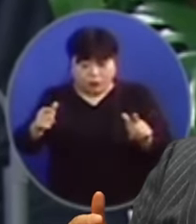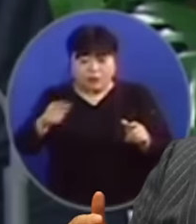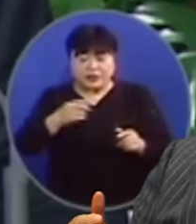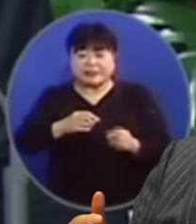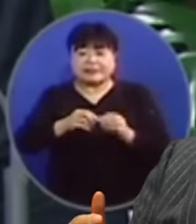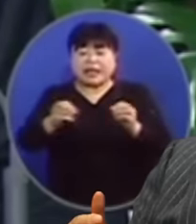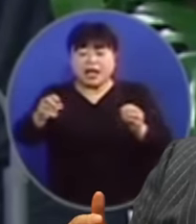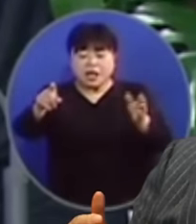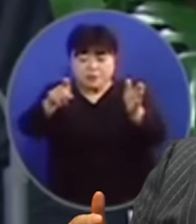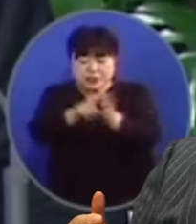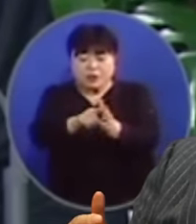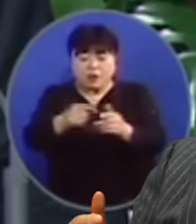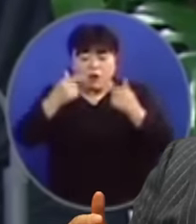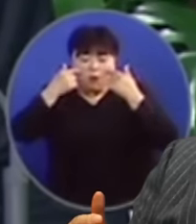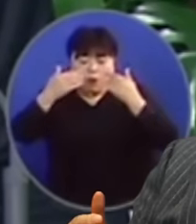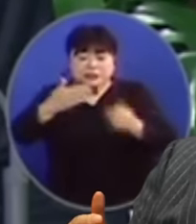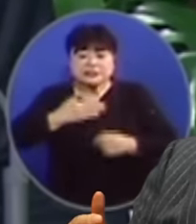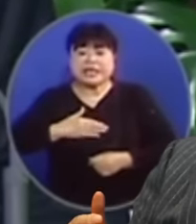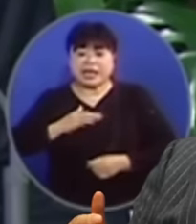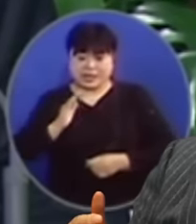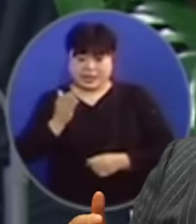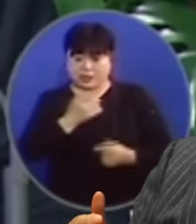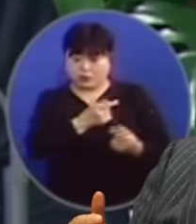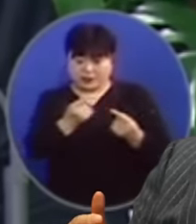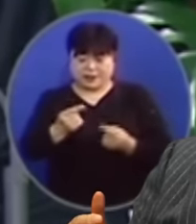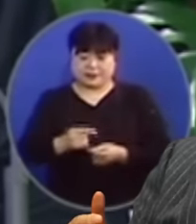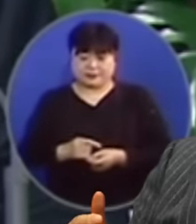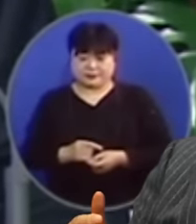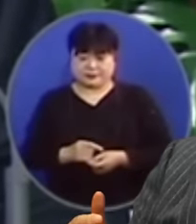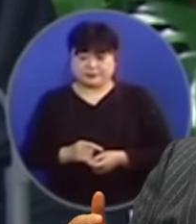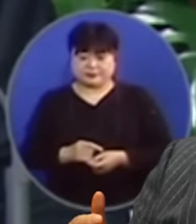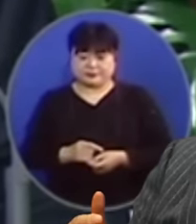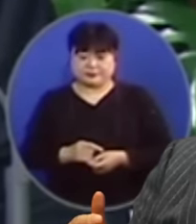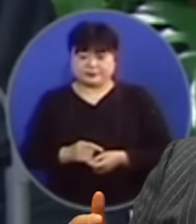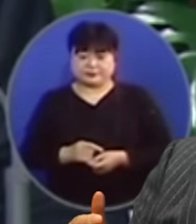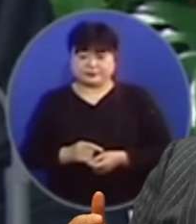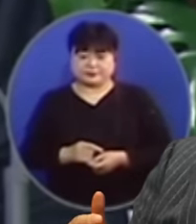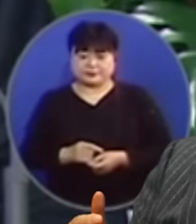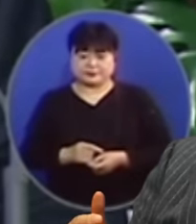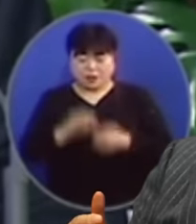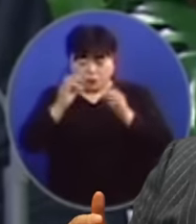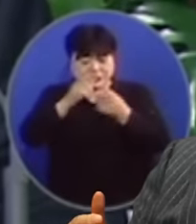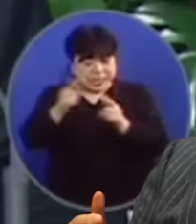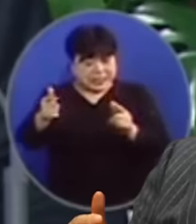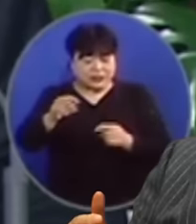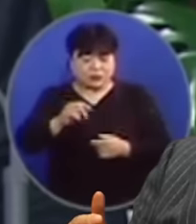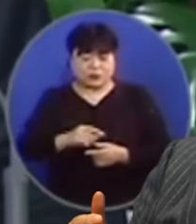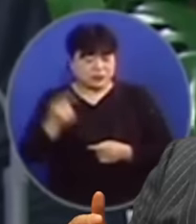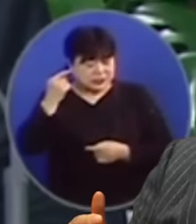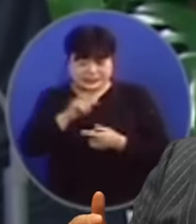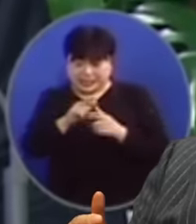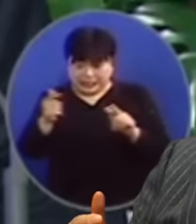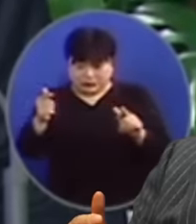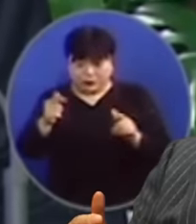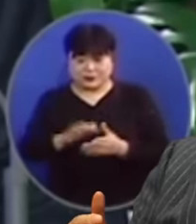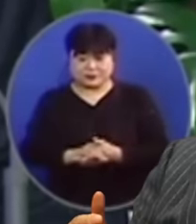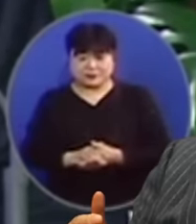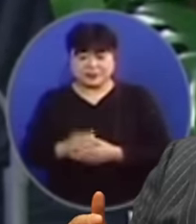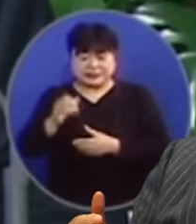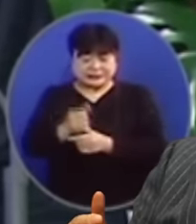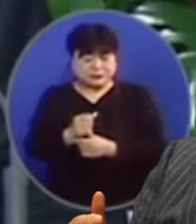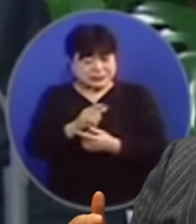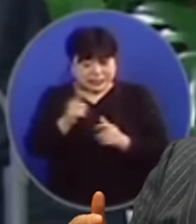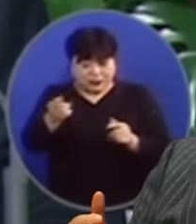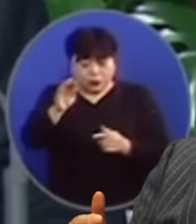내 땅인 것을 확정하지 않습니까? 그처럼 안 보이고 안 들리고 안